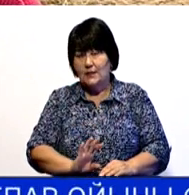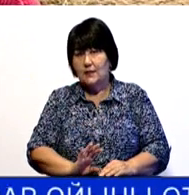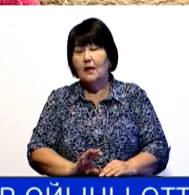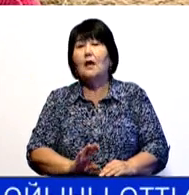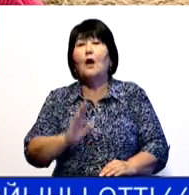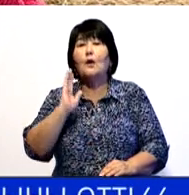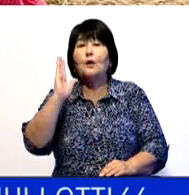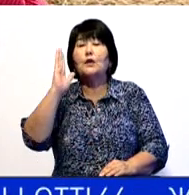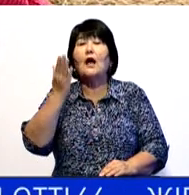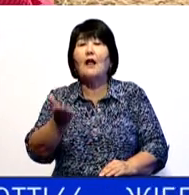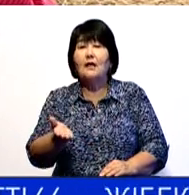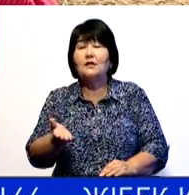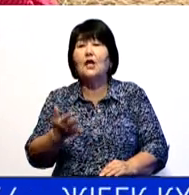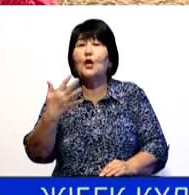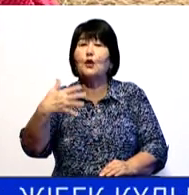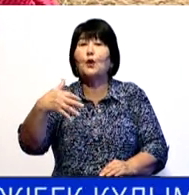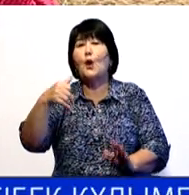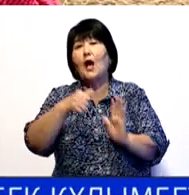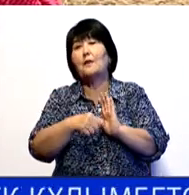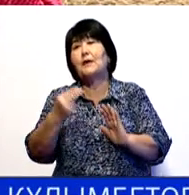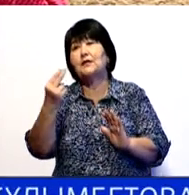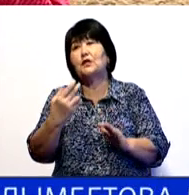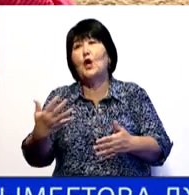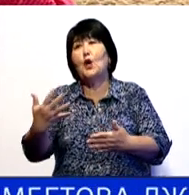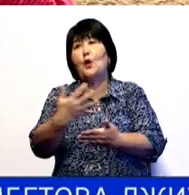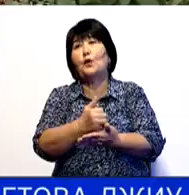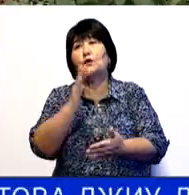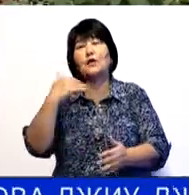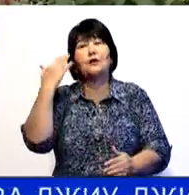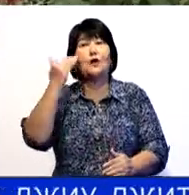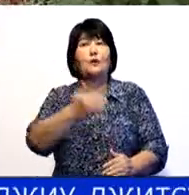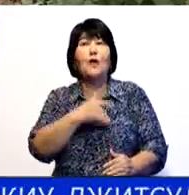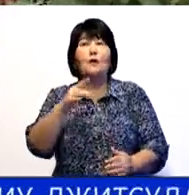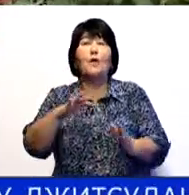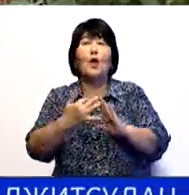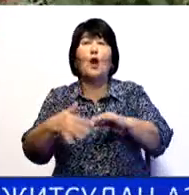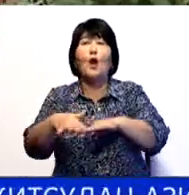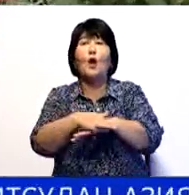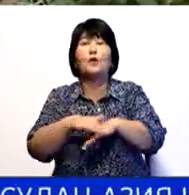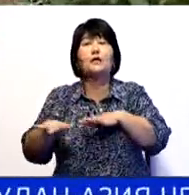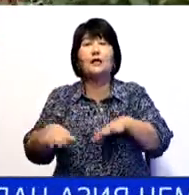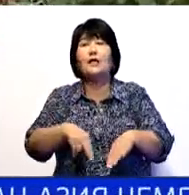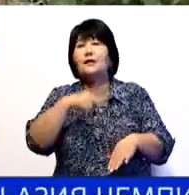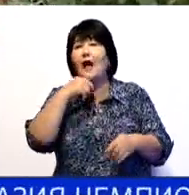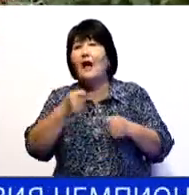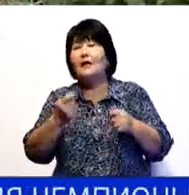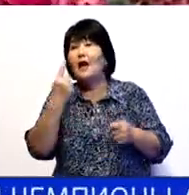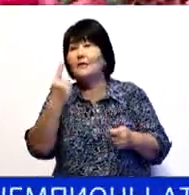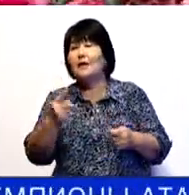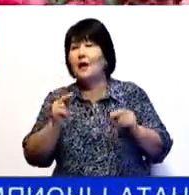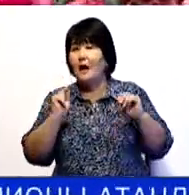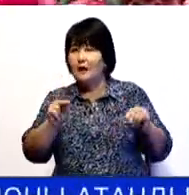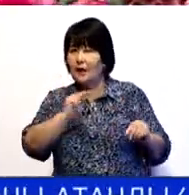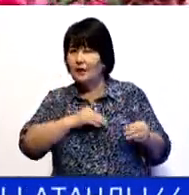Құда қаласа 50-60 центнерден өнім жинаймыз деген үмітте отырмыз. Бұл ауыл жұртының тірлікке тиянақтылығының бір сыры адал